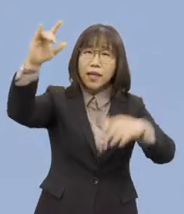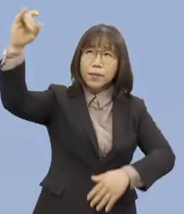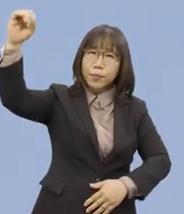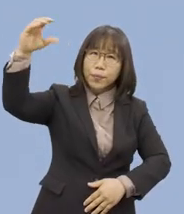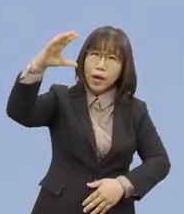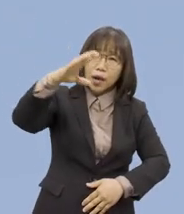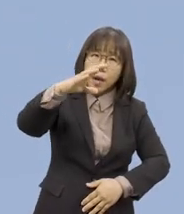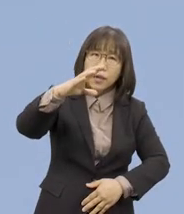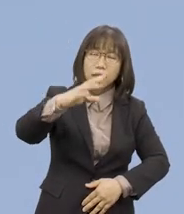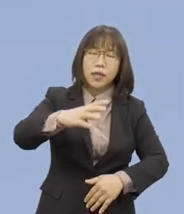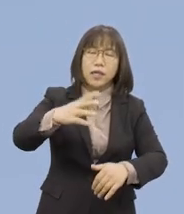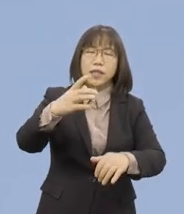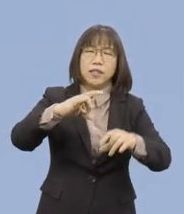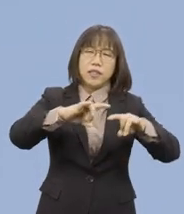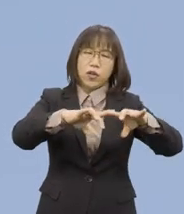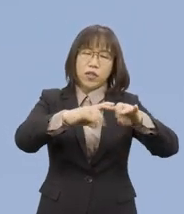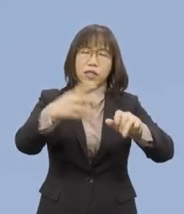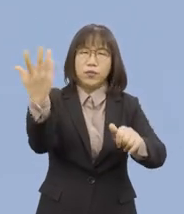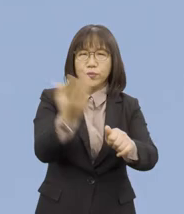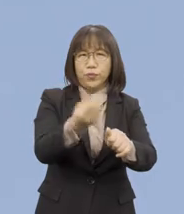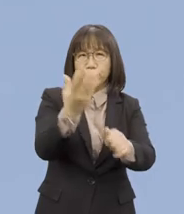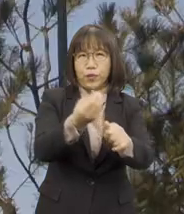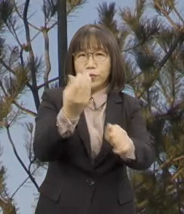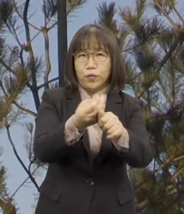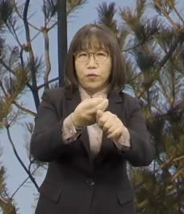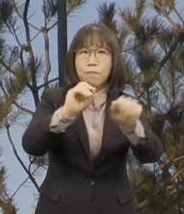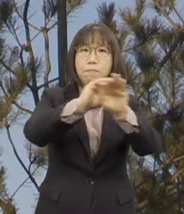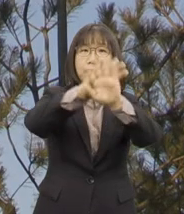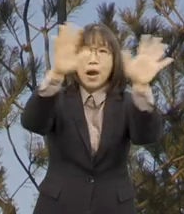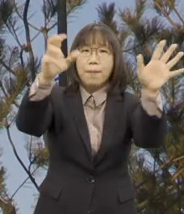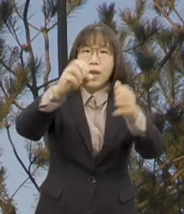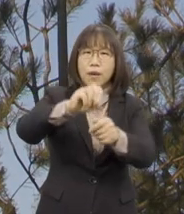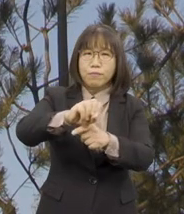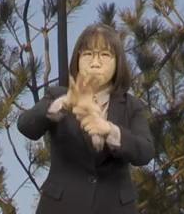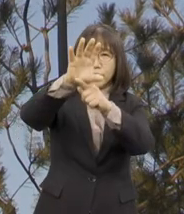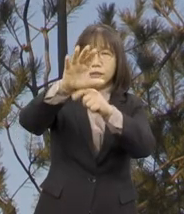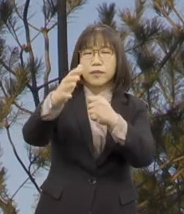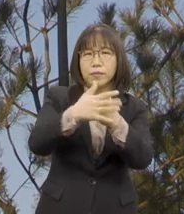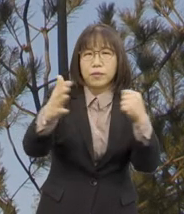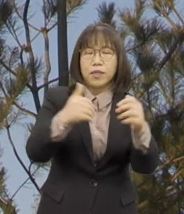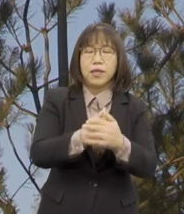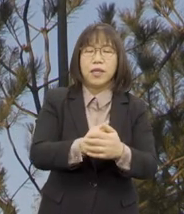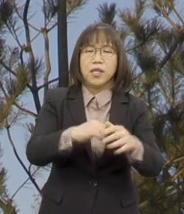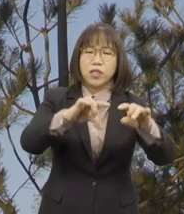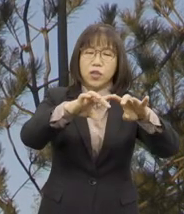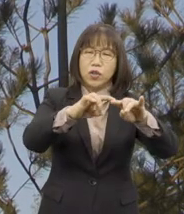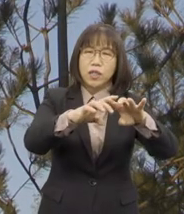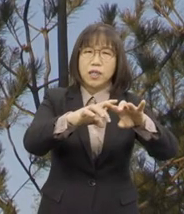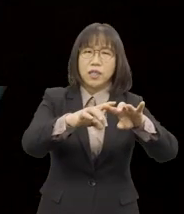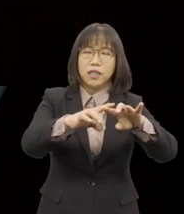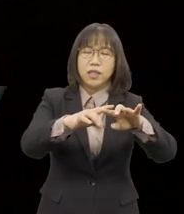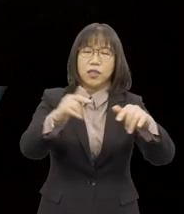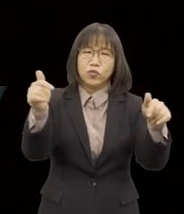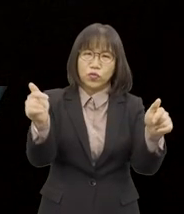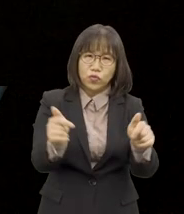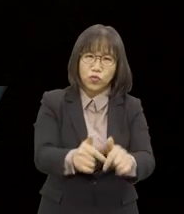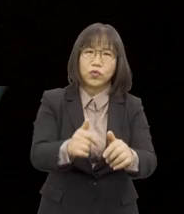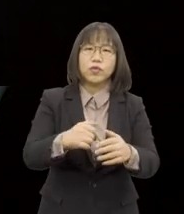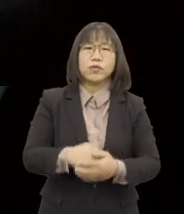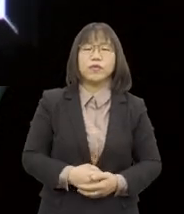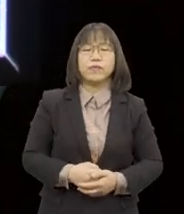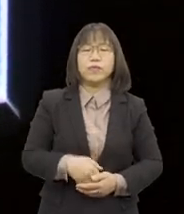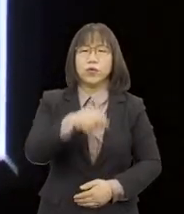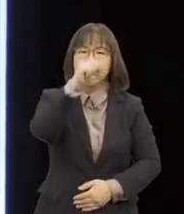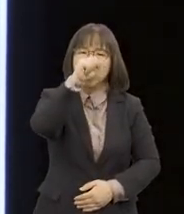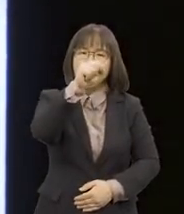시간대에 태양광을 이용해 전력을 충전한 뒤 야간에 점등하는 방식으로 전력 소비를 최소화하고 반영구적으로 사용할 수